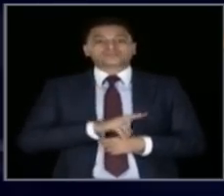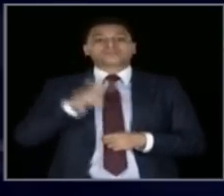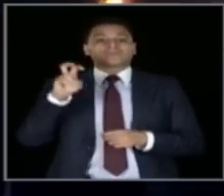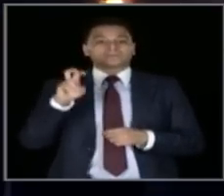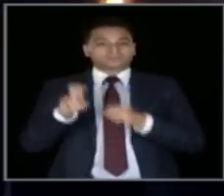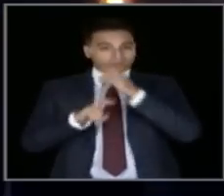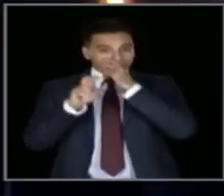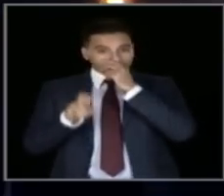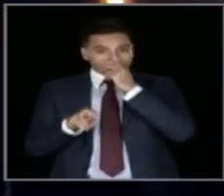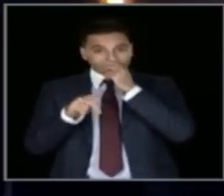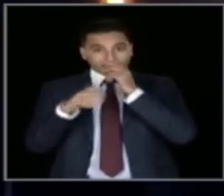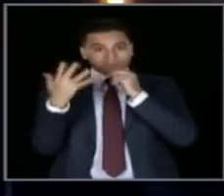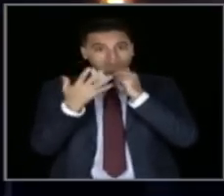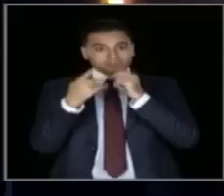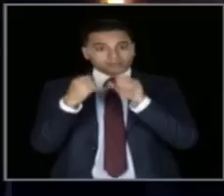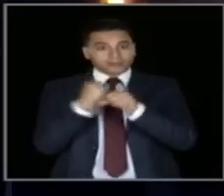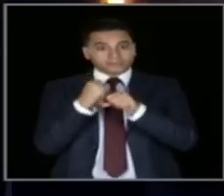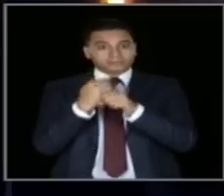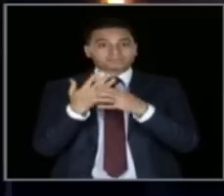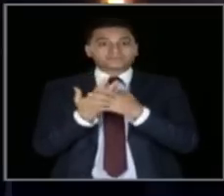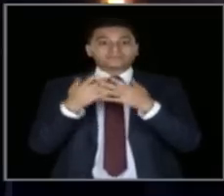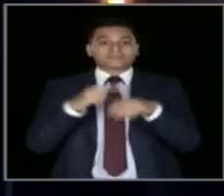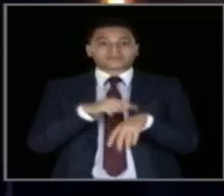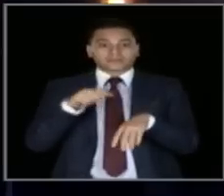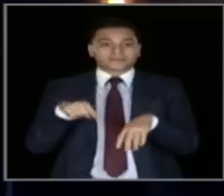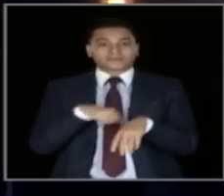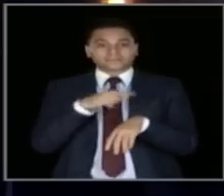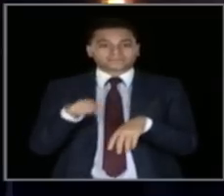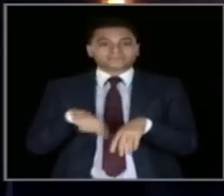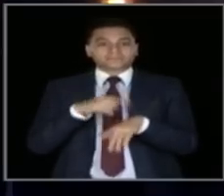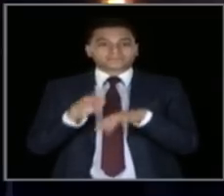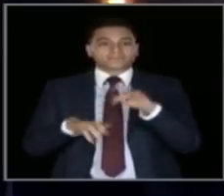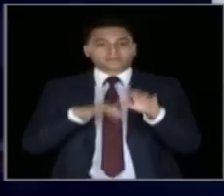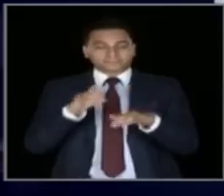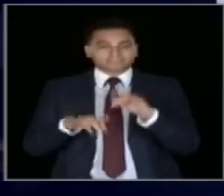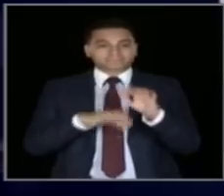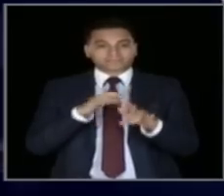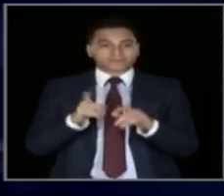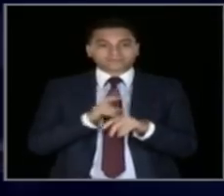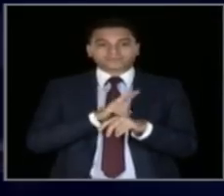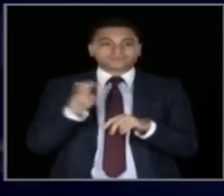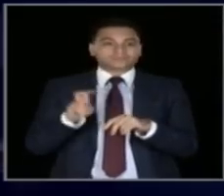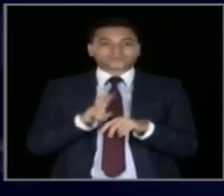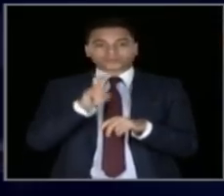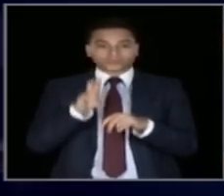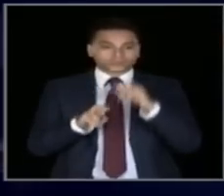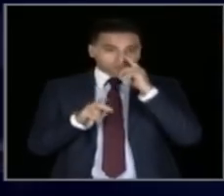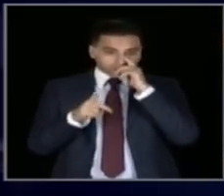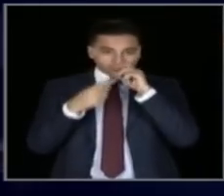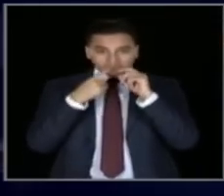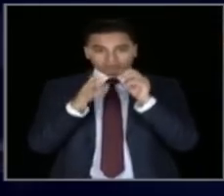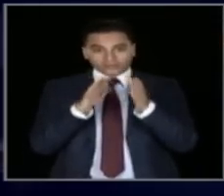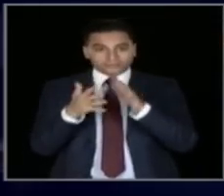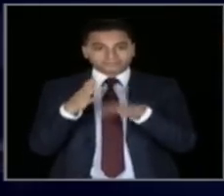بس ده مجهود غير عادي، خدت في ساعات يعني ورا بعض متواصله وكده. لو 700 سؤال يبقى احنا